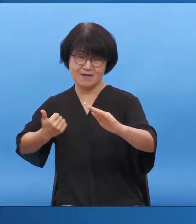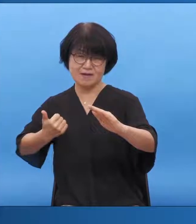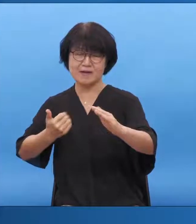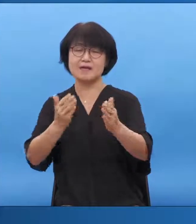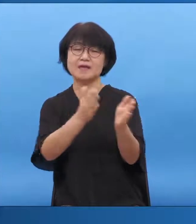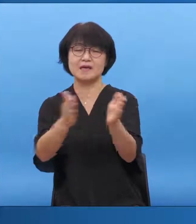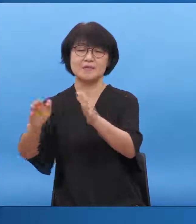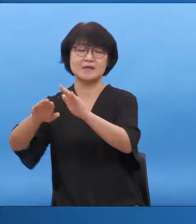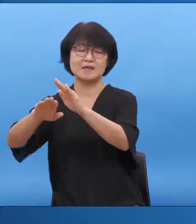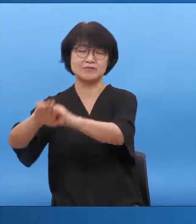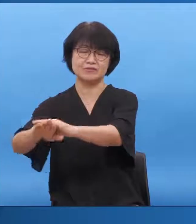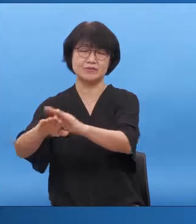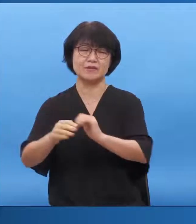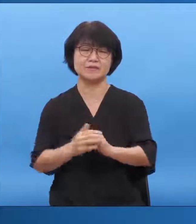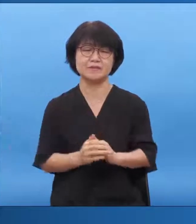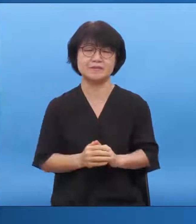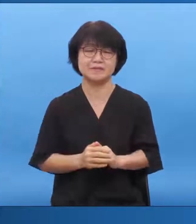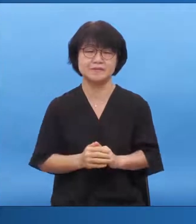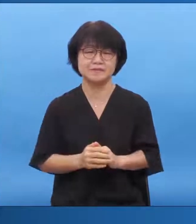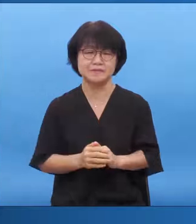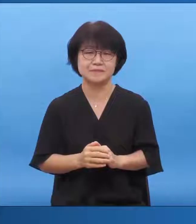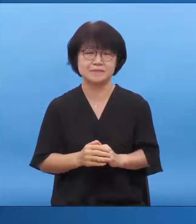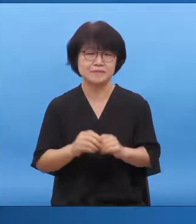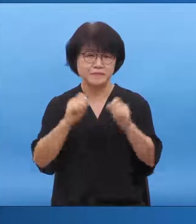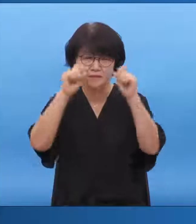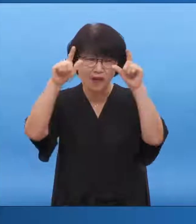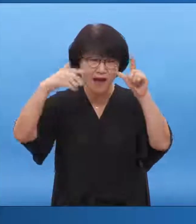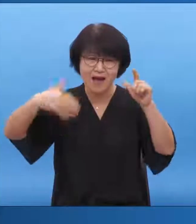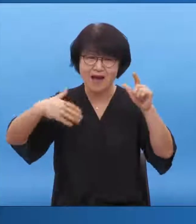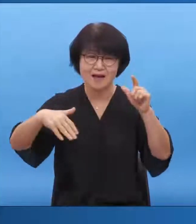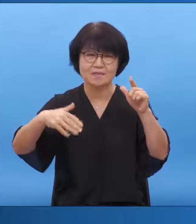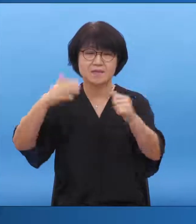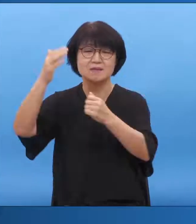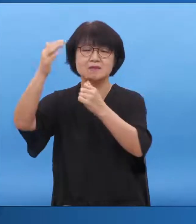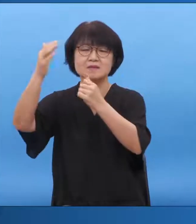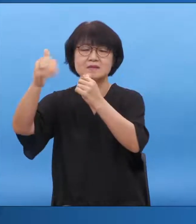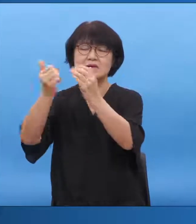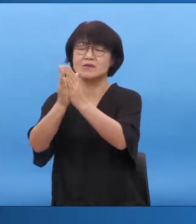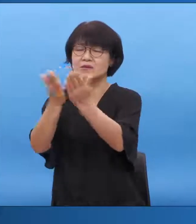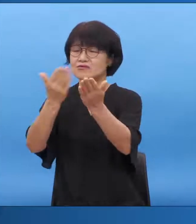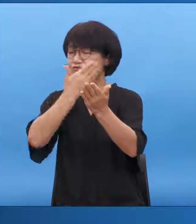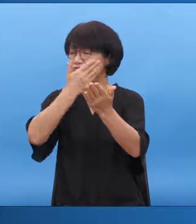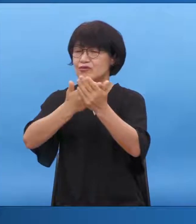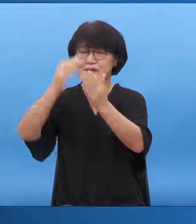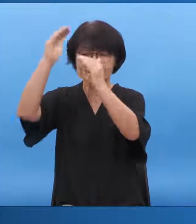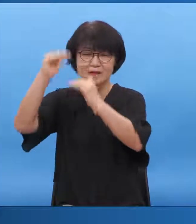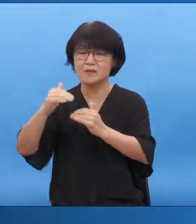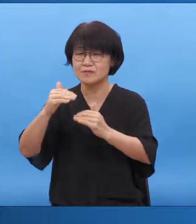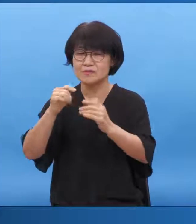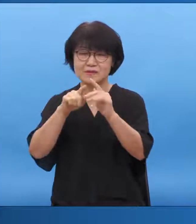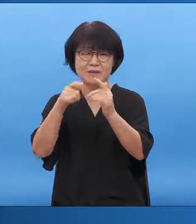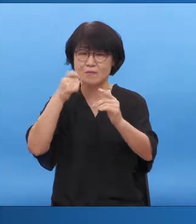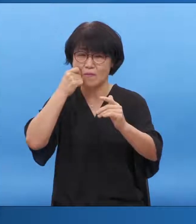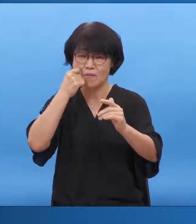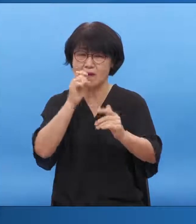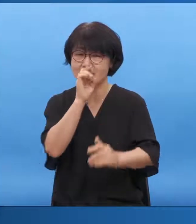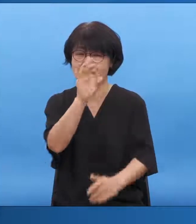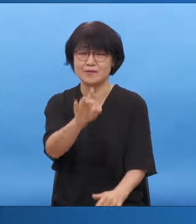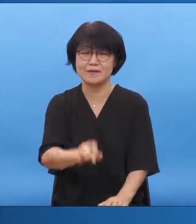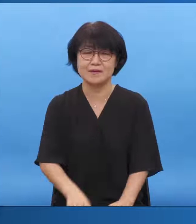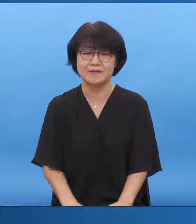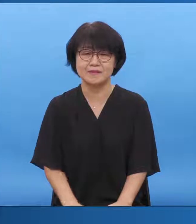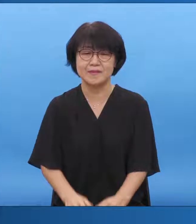됐다. 이걸 못 알아들으면 성경의 가장 중요한 걸 이걸 부인해버리면 종교가 됩니다.